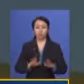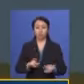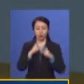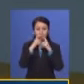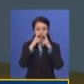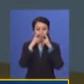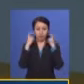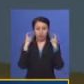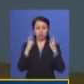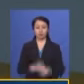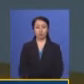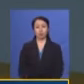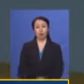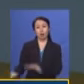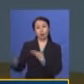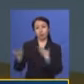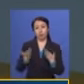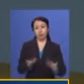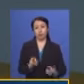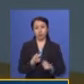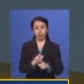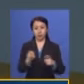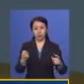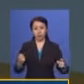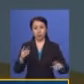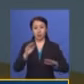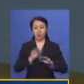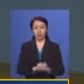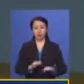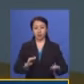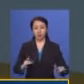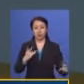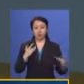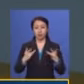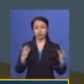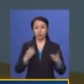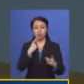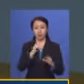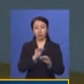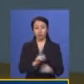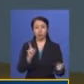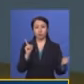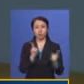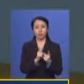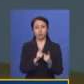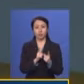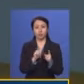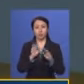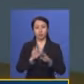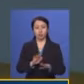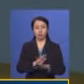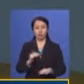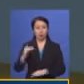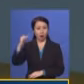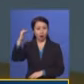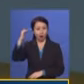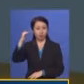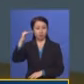масках. Пригласили зрителя на детский спектакль. Надо сказать, что ребят встречали не только ростовые куклы, но и